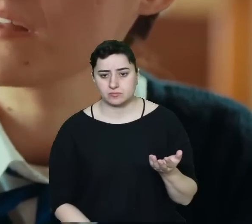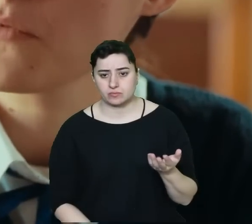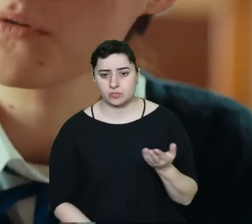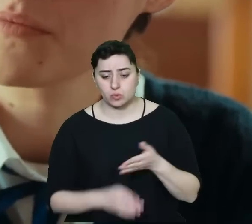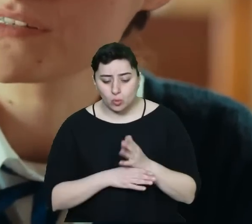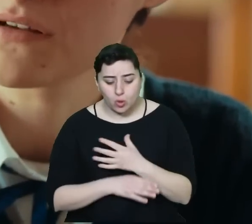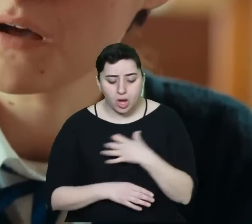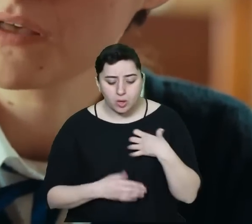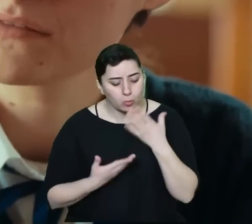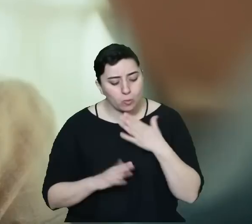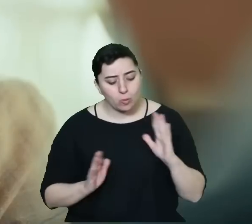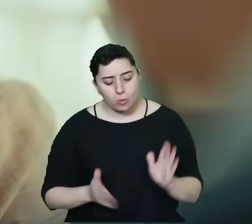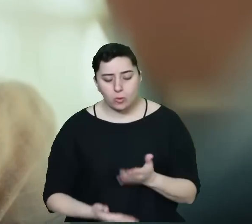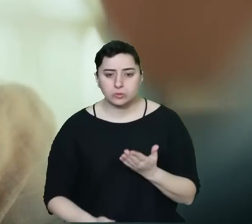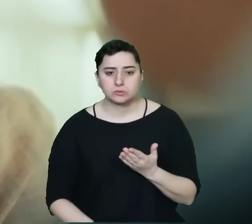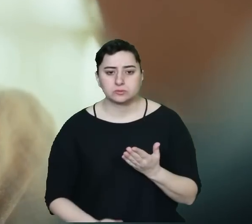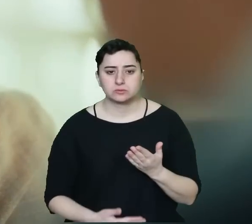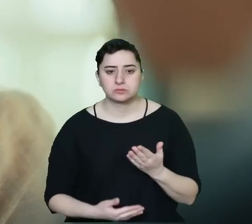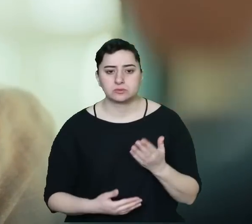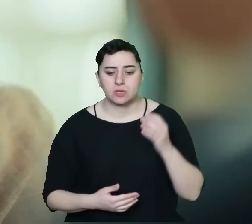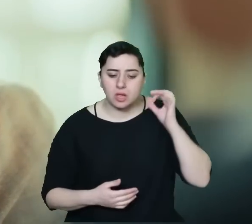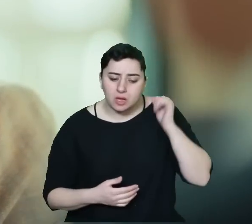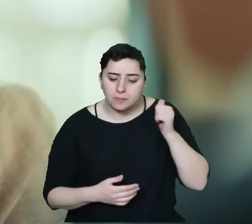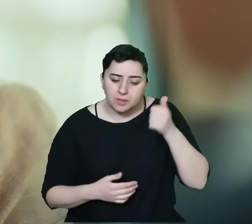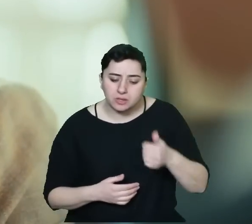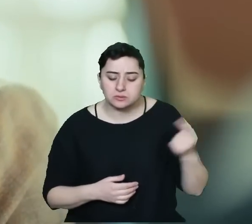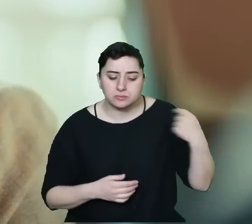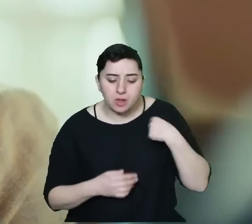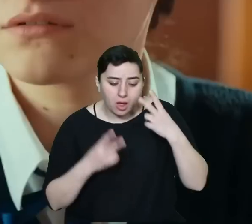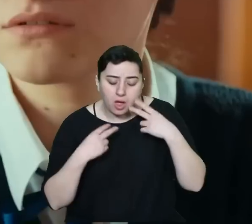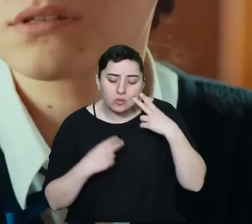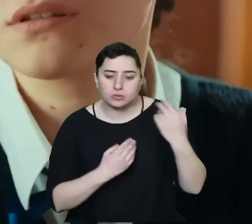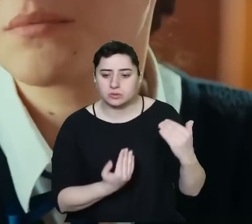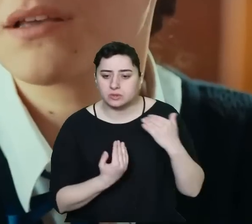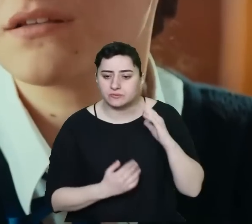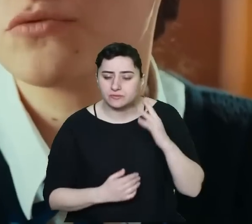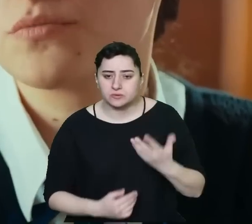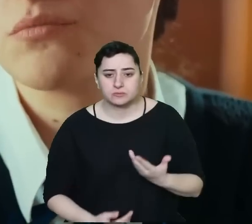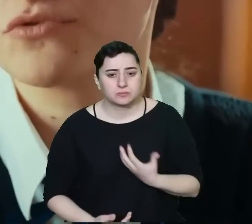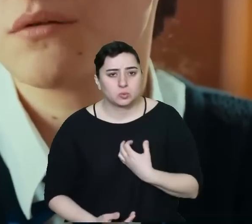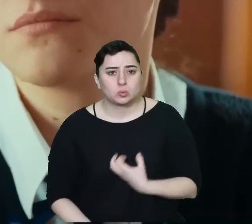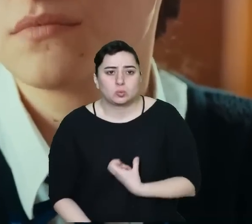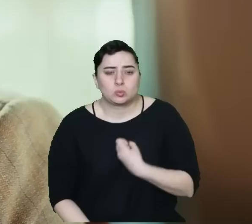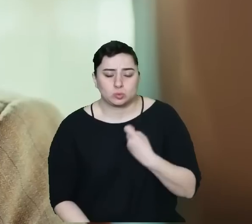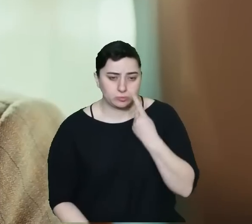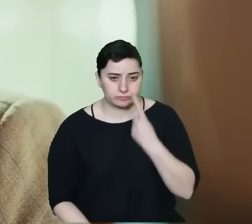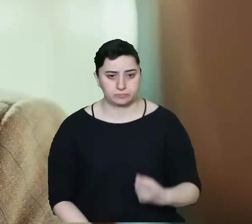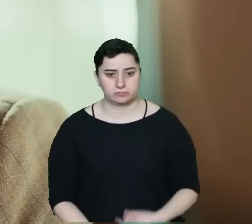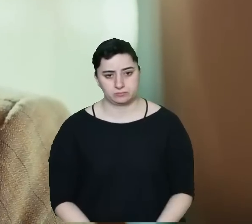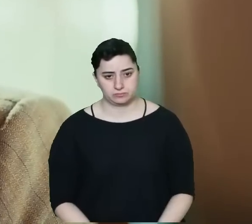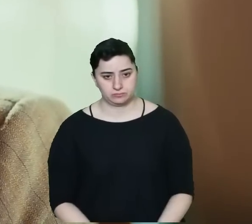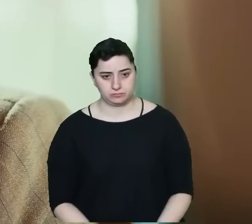Öz annem olmamasına rağmen bizim için her gece gözyaşı döküyor. Nasıl gama kedere düşmeyeyim hocam?